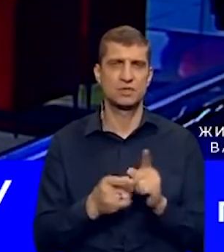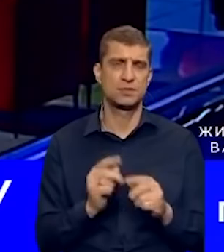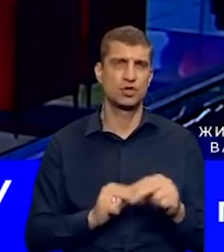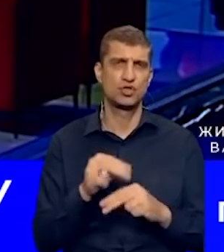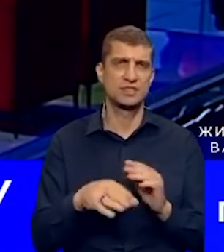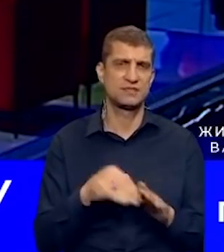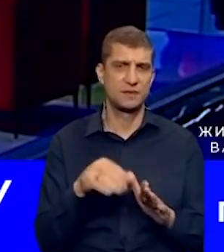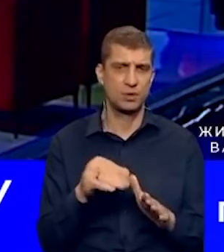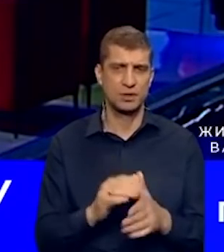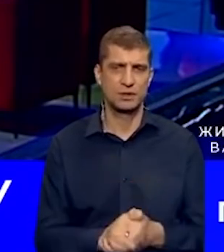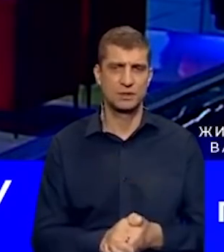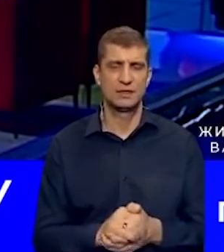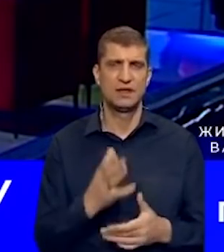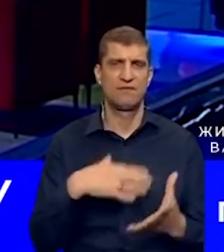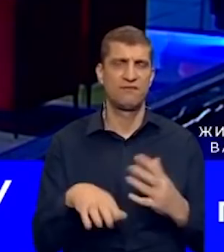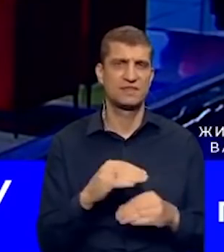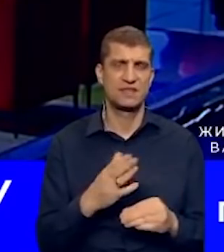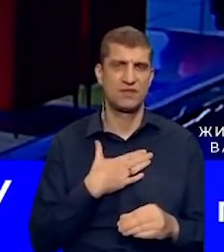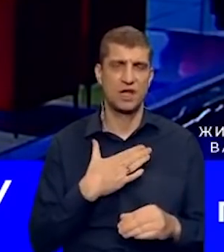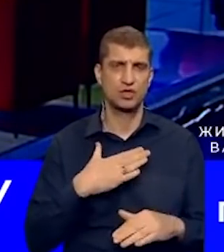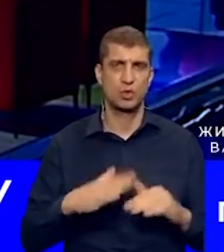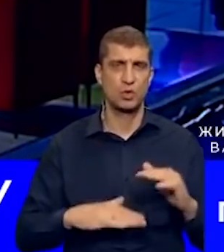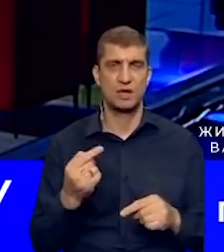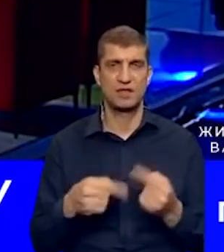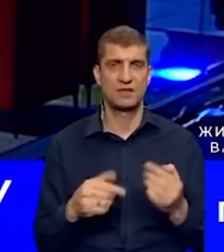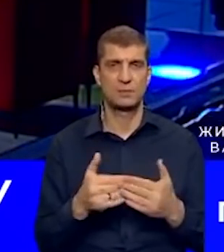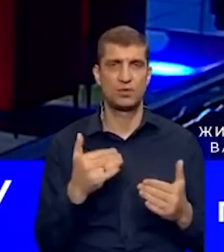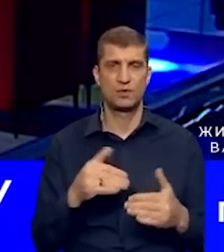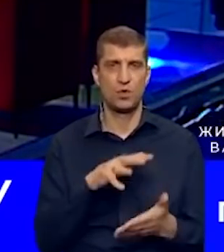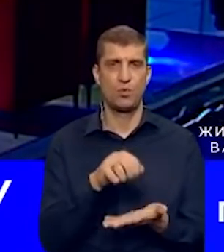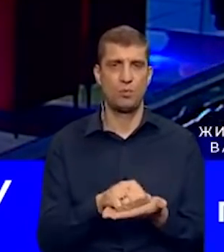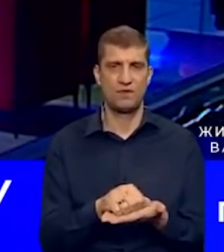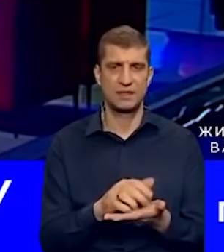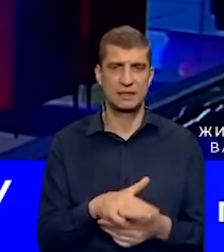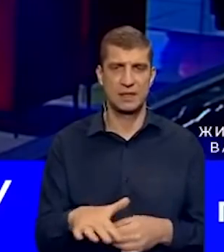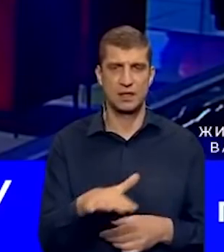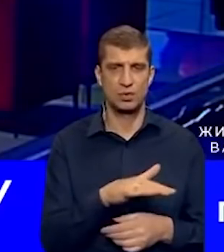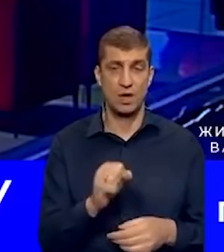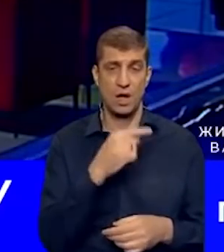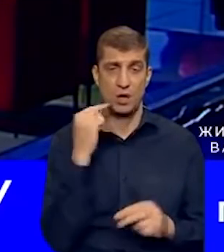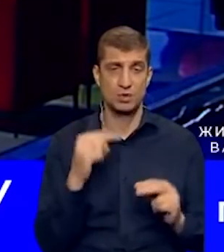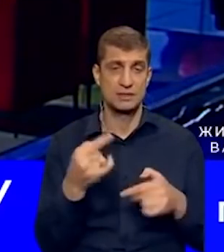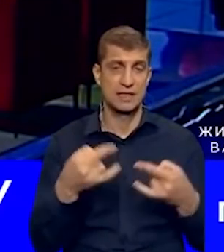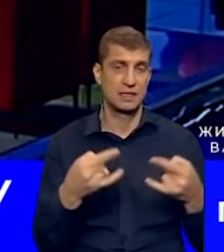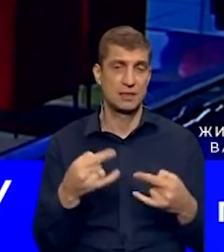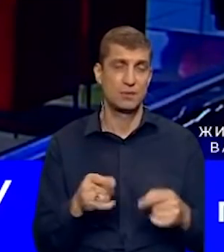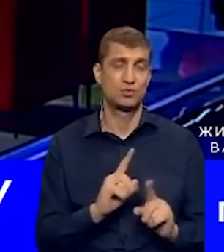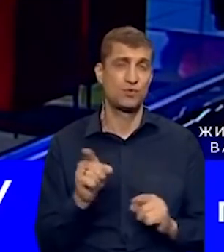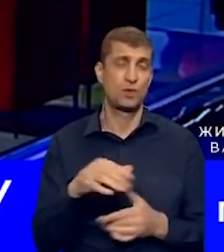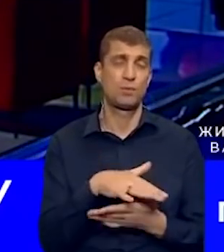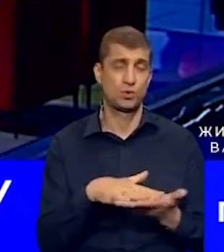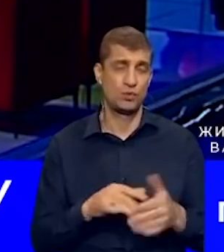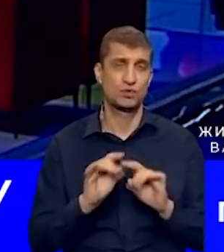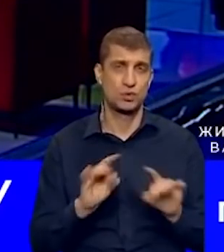І все в наших руках, на відміну від окупованих територій. А російське телебачення, ну що, вони